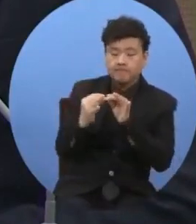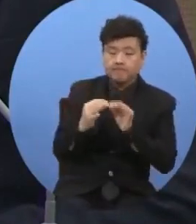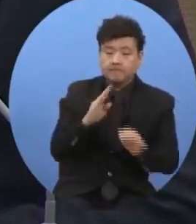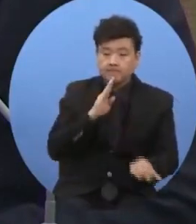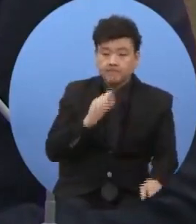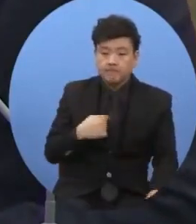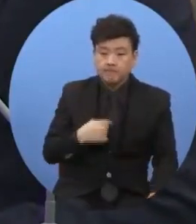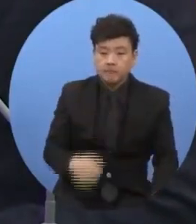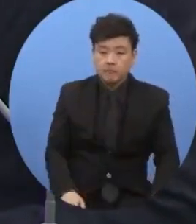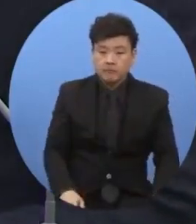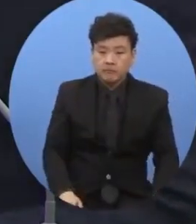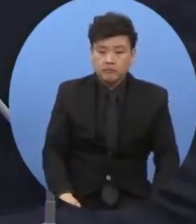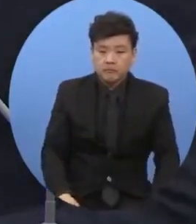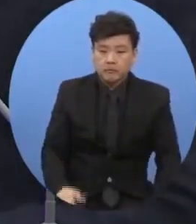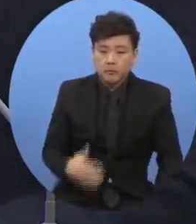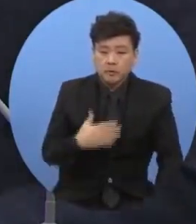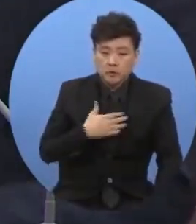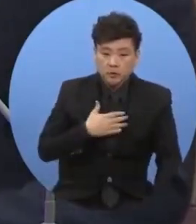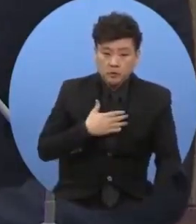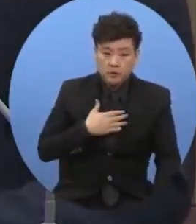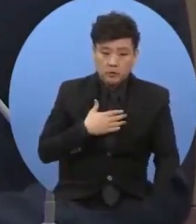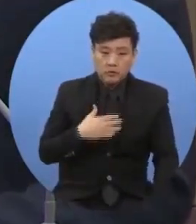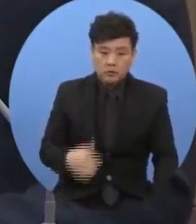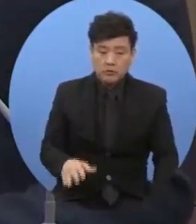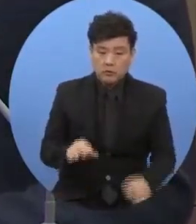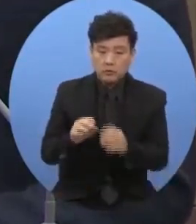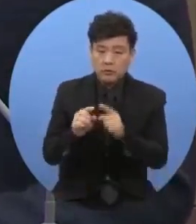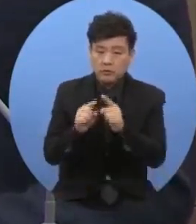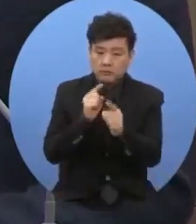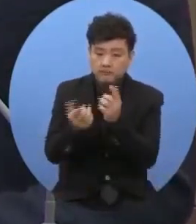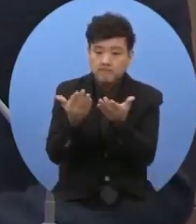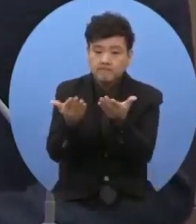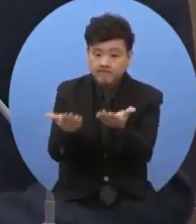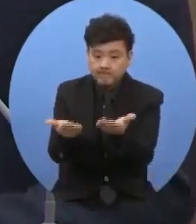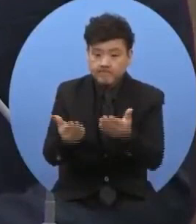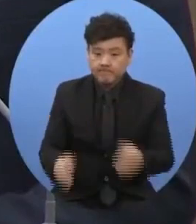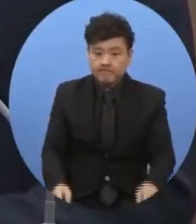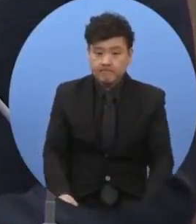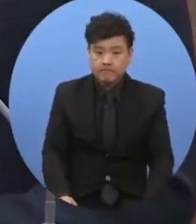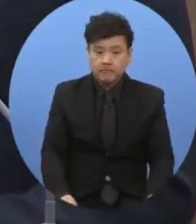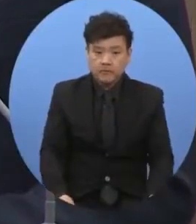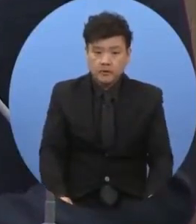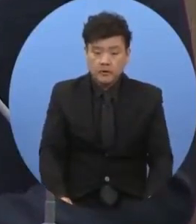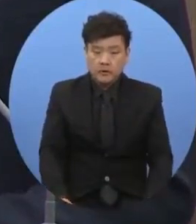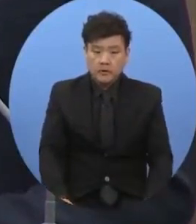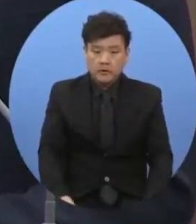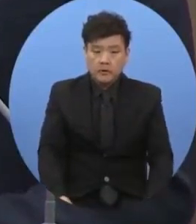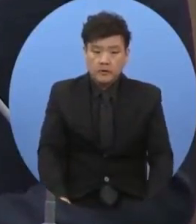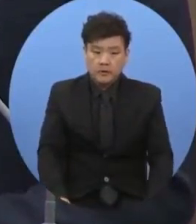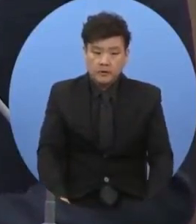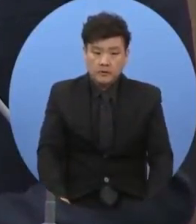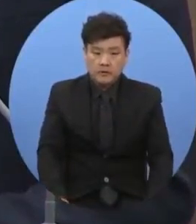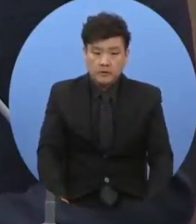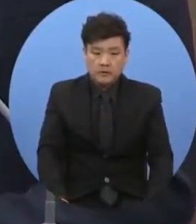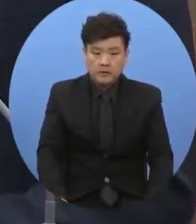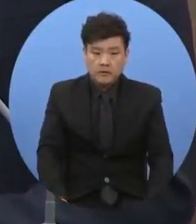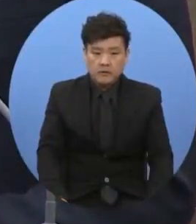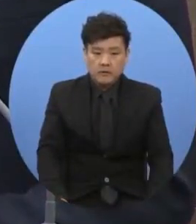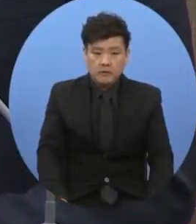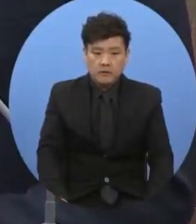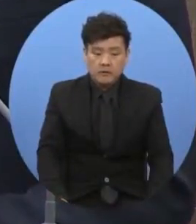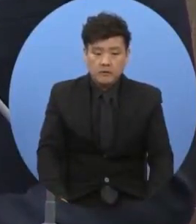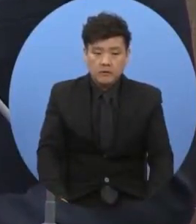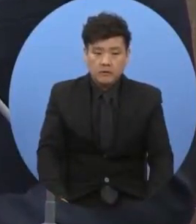의견입니다. 저도 사실은 제가 좀 말씀을 드리면요, 뭐 이런 말씀을 드릴 기회가 없어서 그런데,